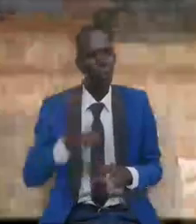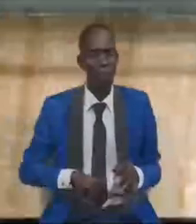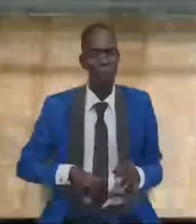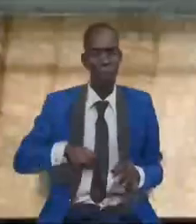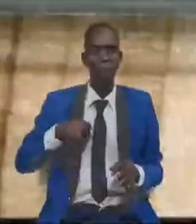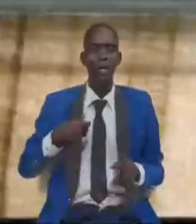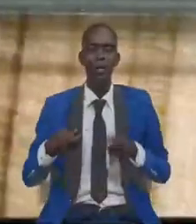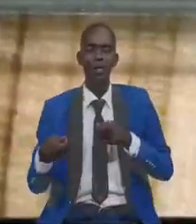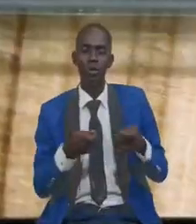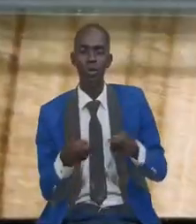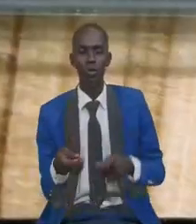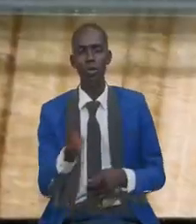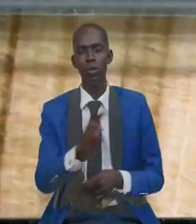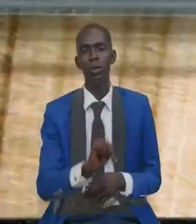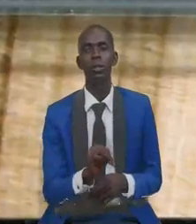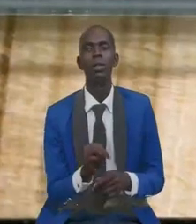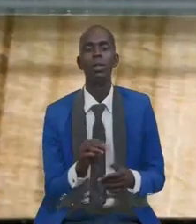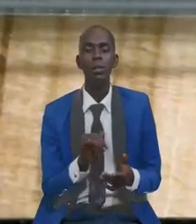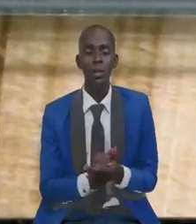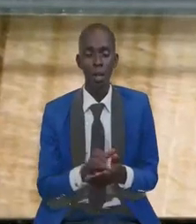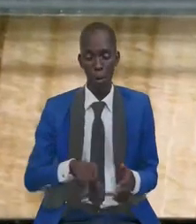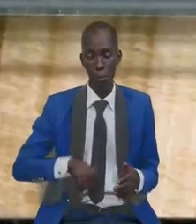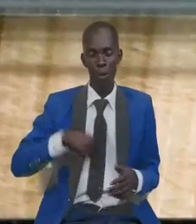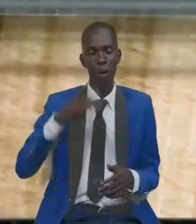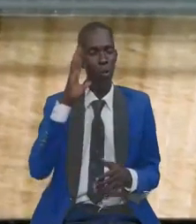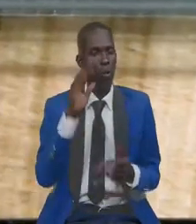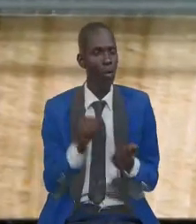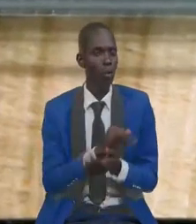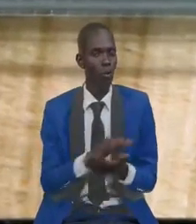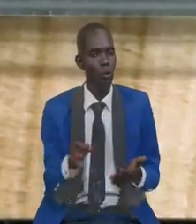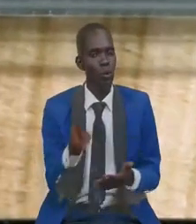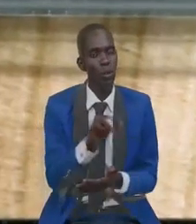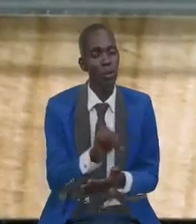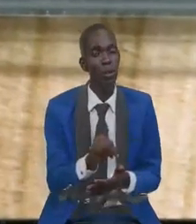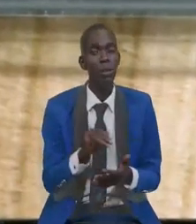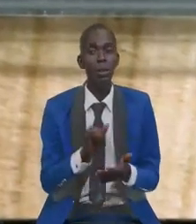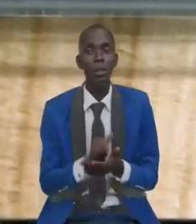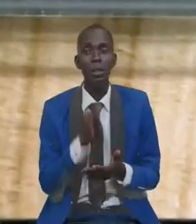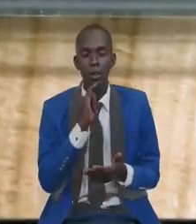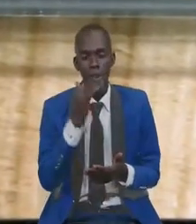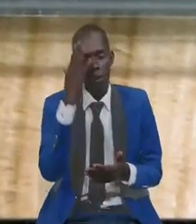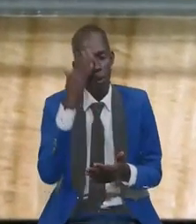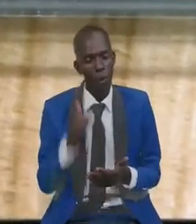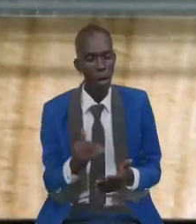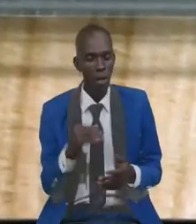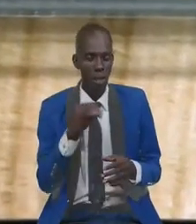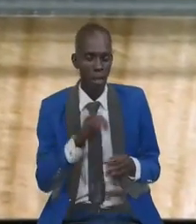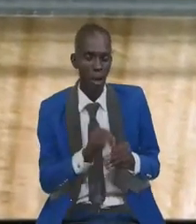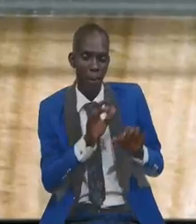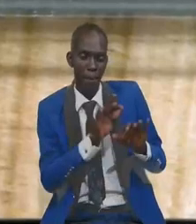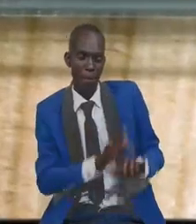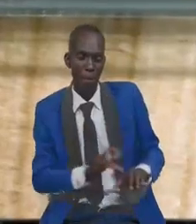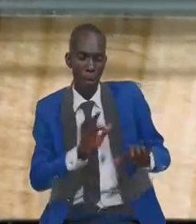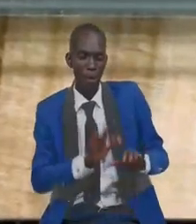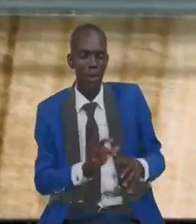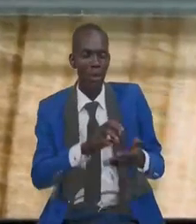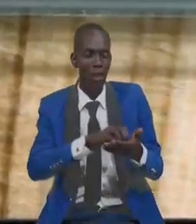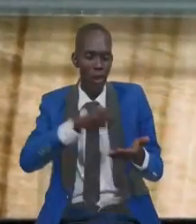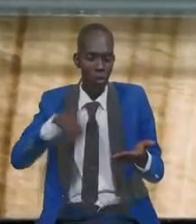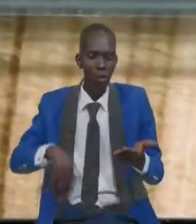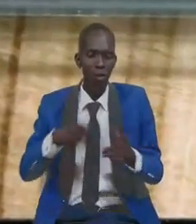l'orgueil les conduit, l'orgueil va les détruire. Et c'est pour cette raison que, de façon miséricordieuse, nous leur arrachons ce qui